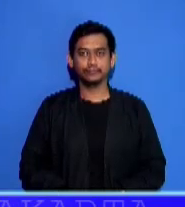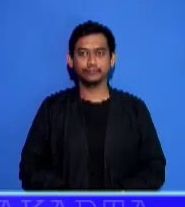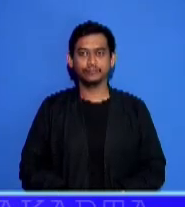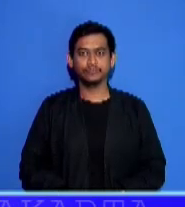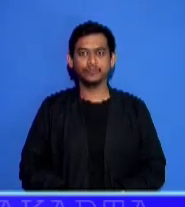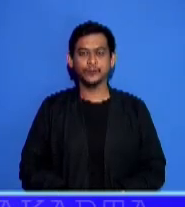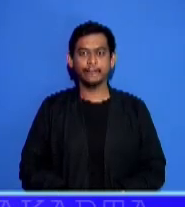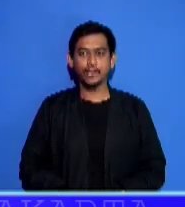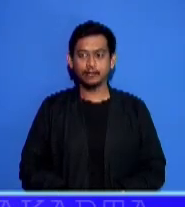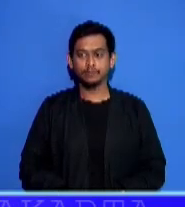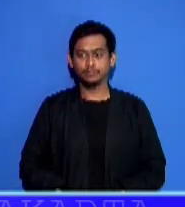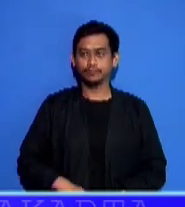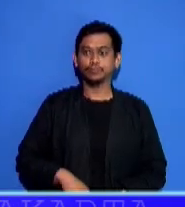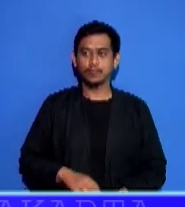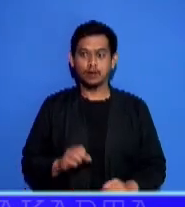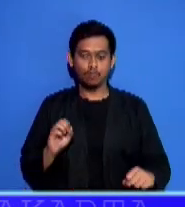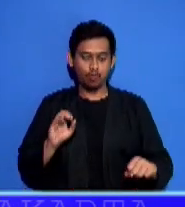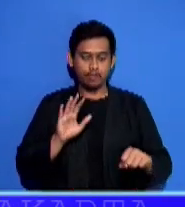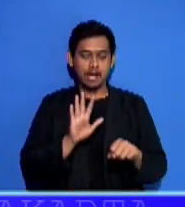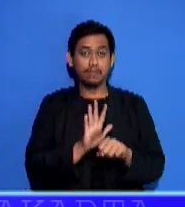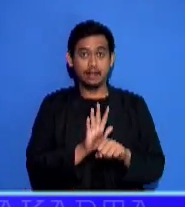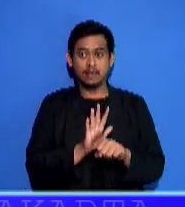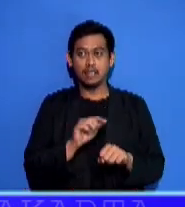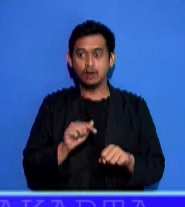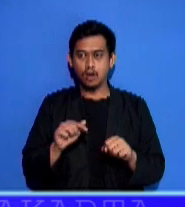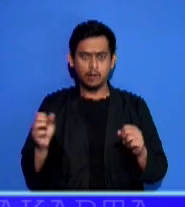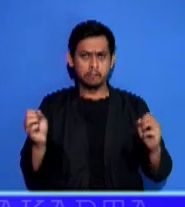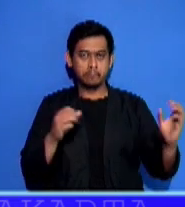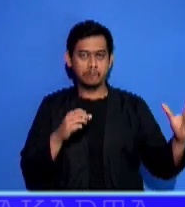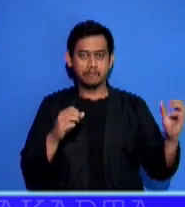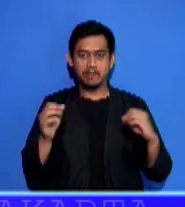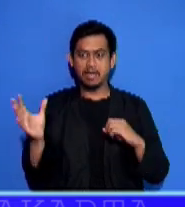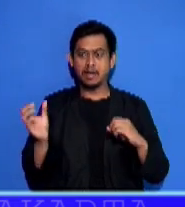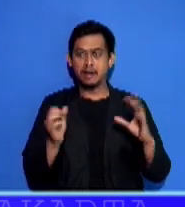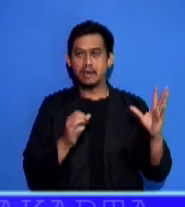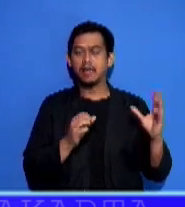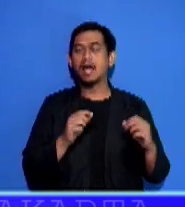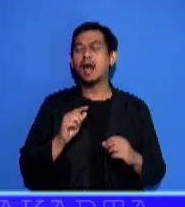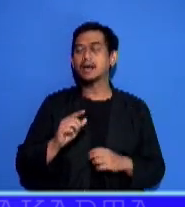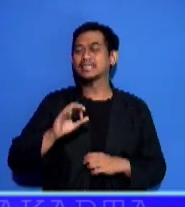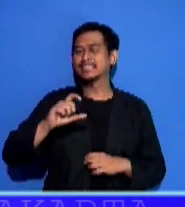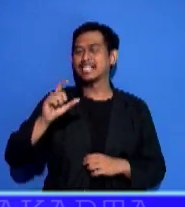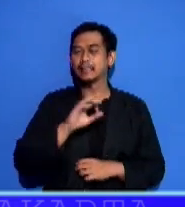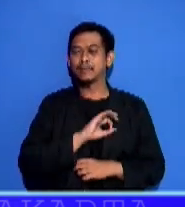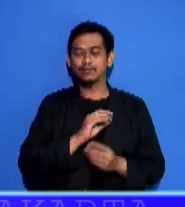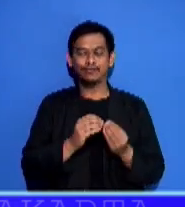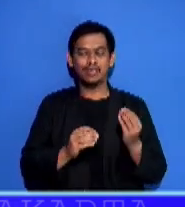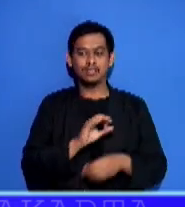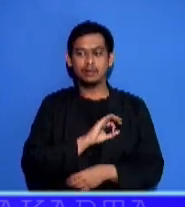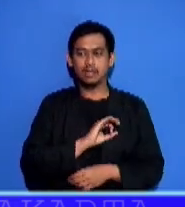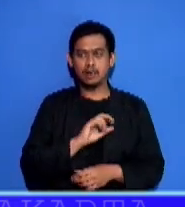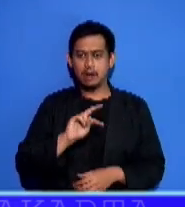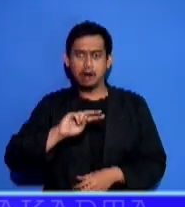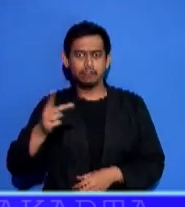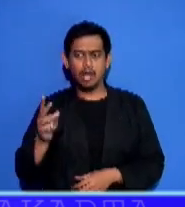saudara pimpinan pusat Muhammadiyah menilai format Debat Capres jawapres Pemilu 2024 tidak perlu diubah Hal ini karena tidak ada